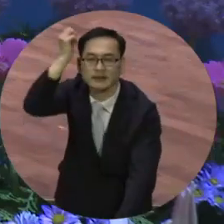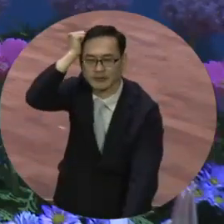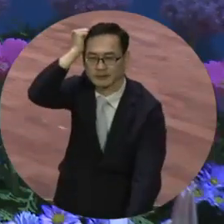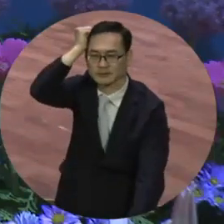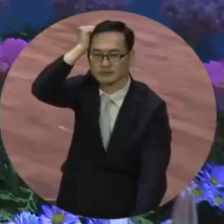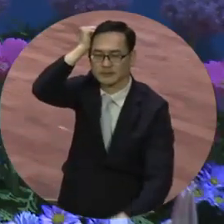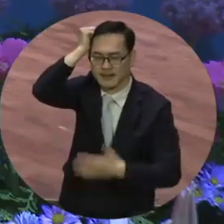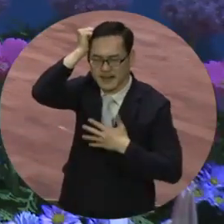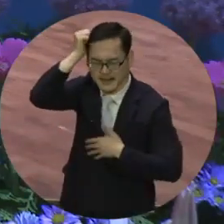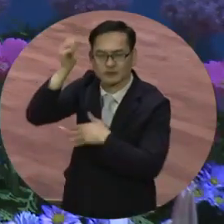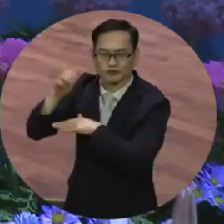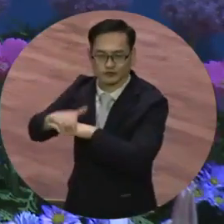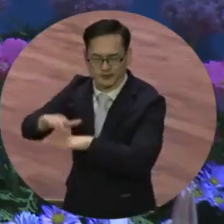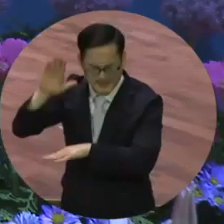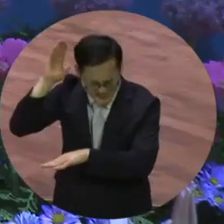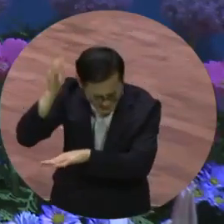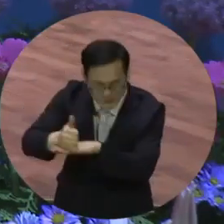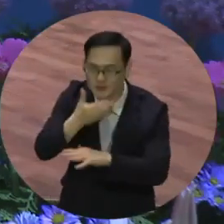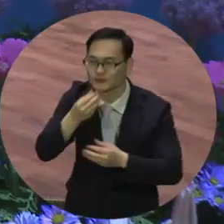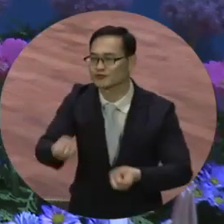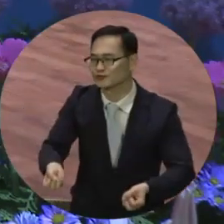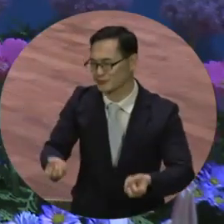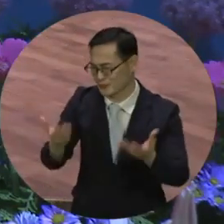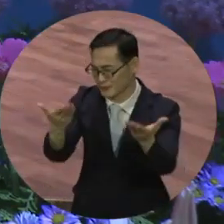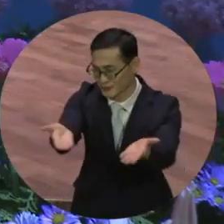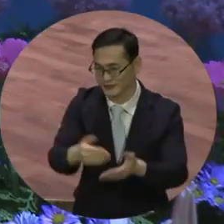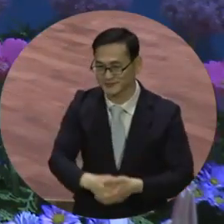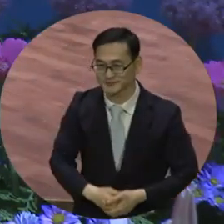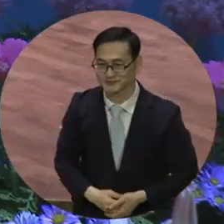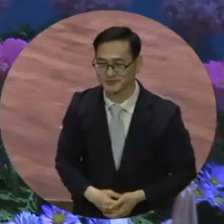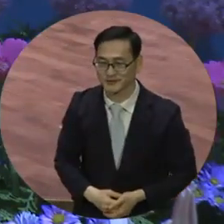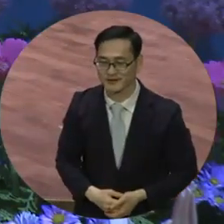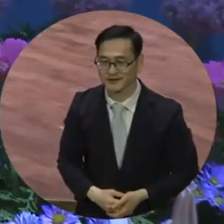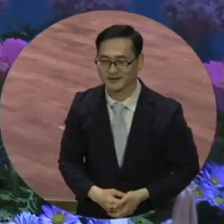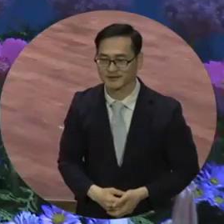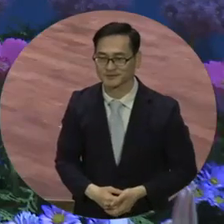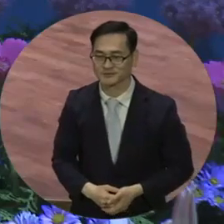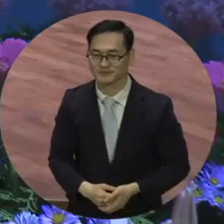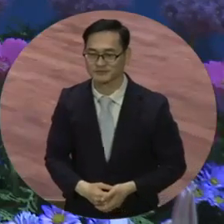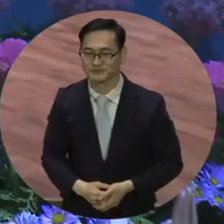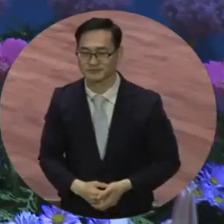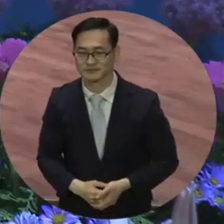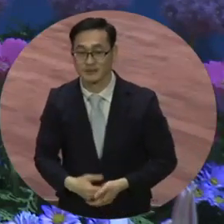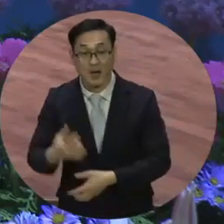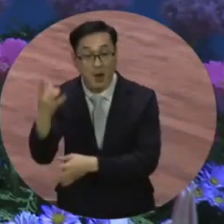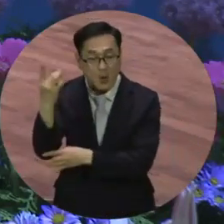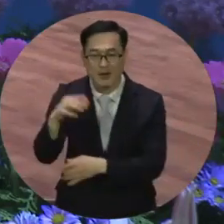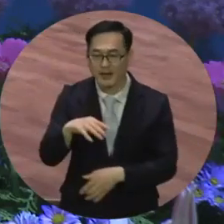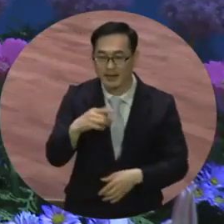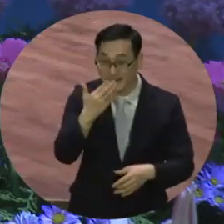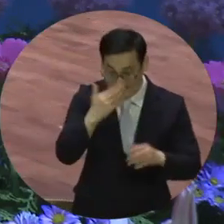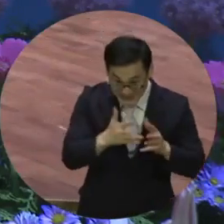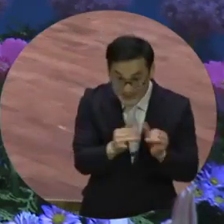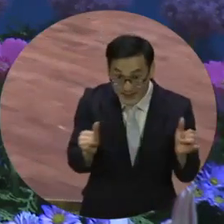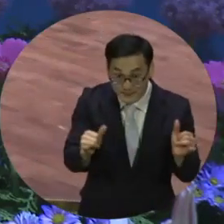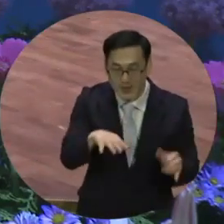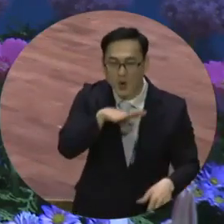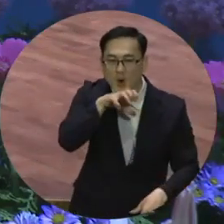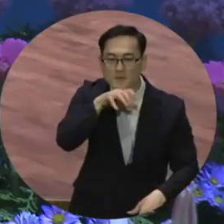특별히 그렇게 원망 불평이 주특기 이스라엘 사람들. 원망